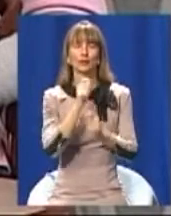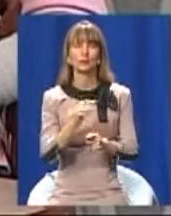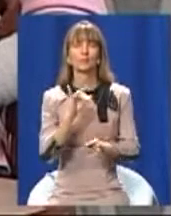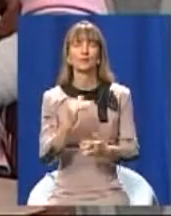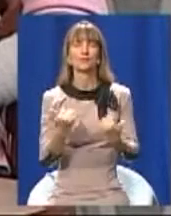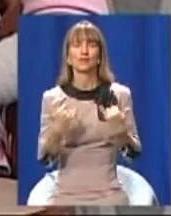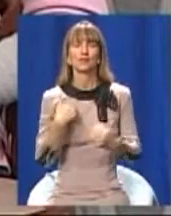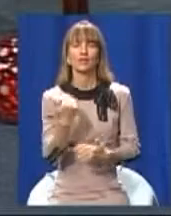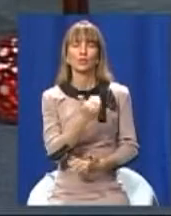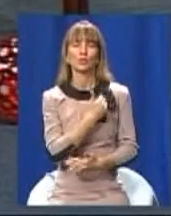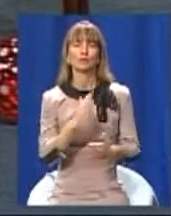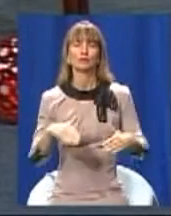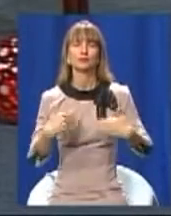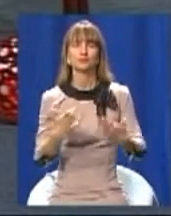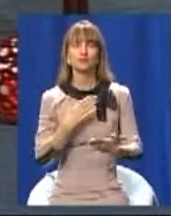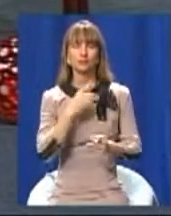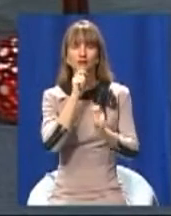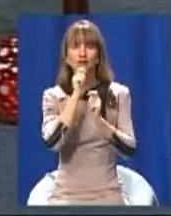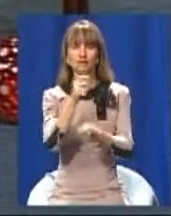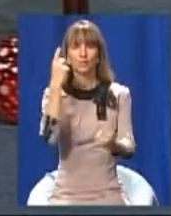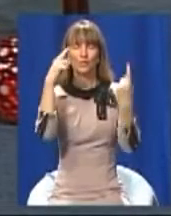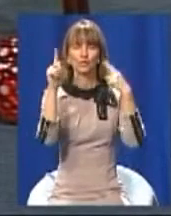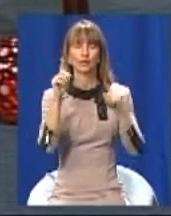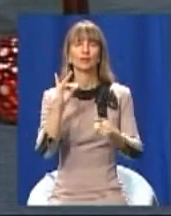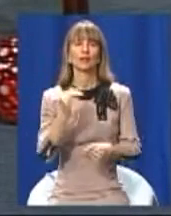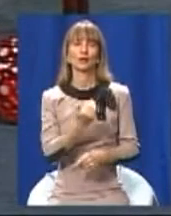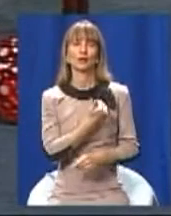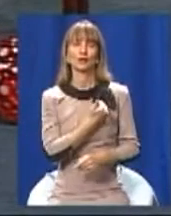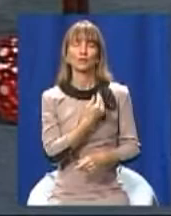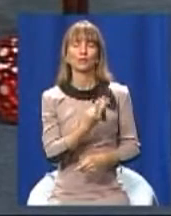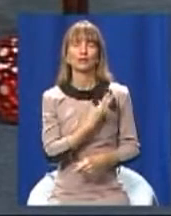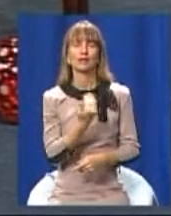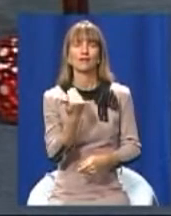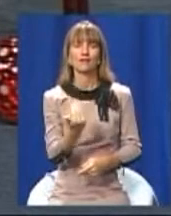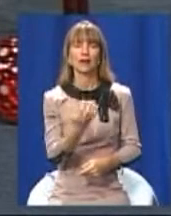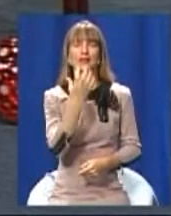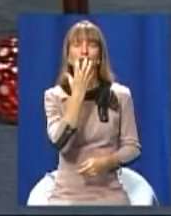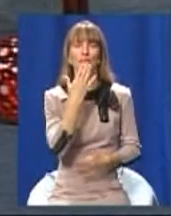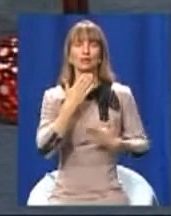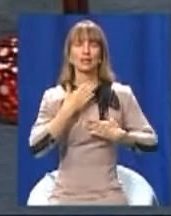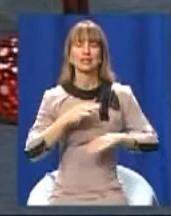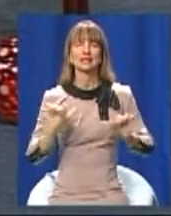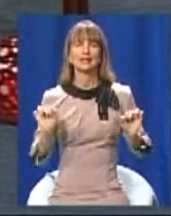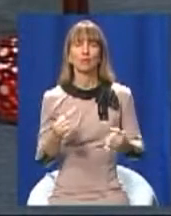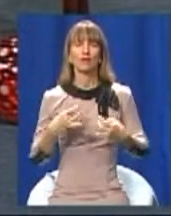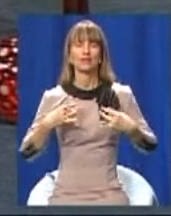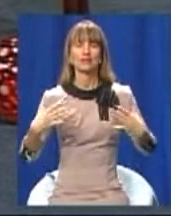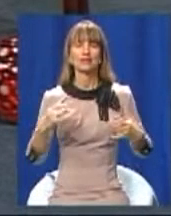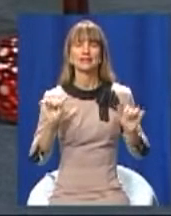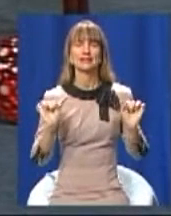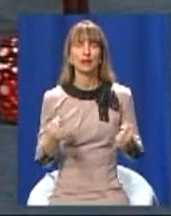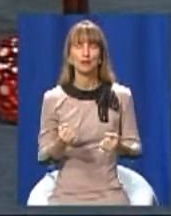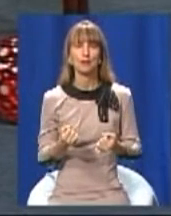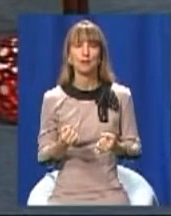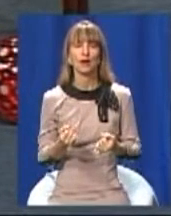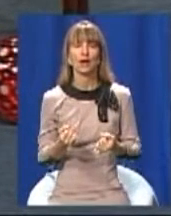я вам хочу запропонувати наш подарунок мультфільм. І хочемо побажати вам теплих, приємних зимових свят, зими